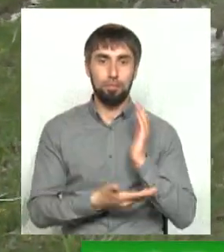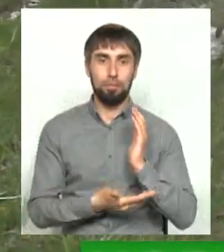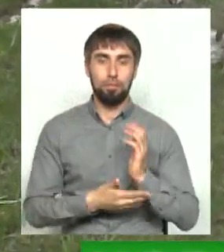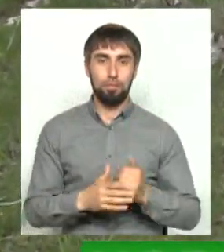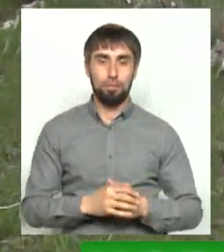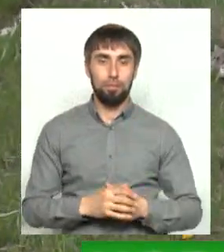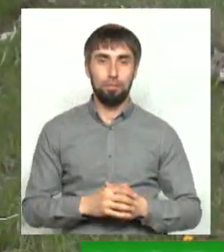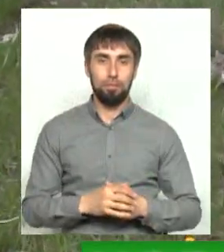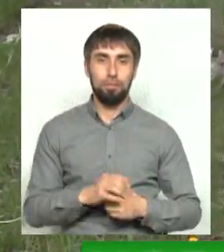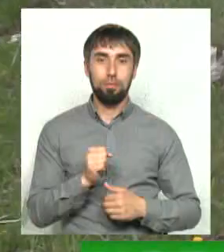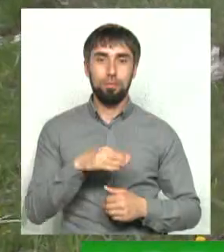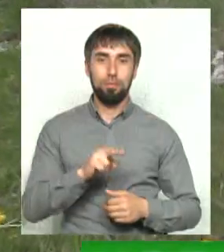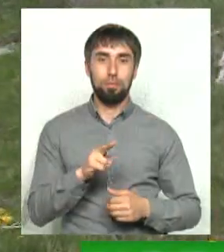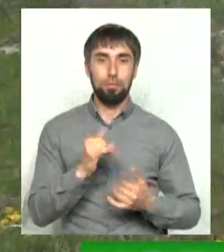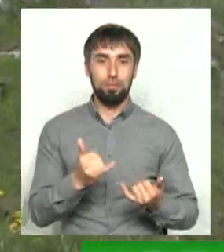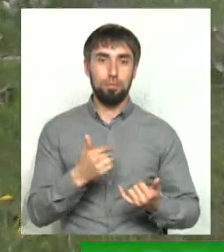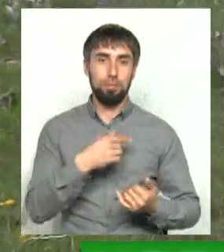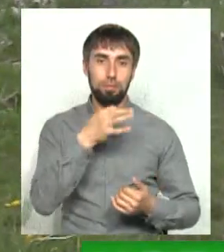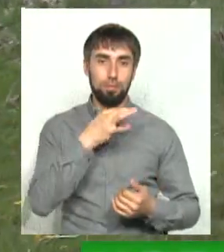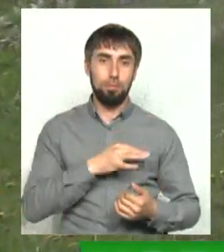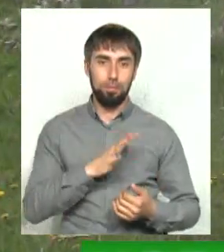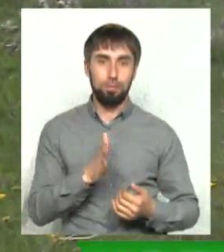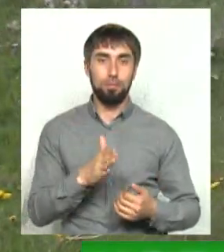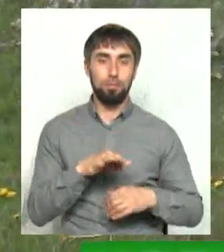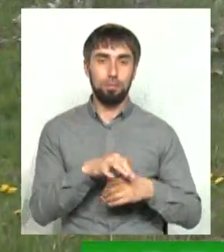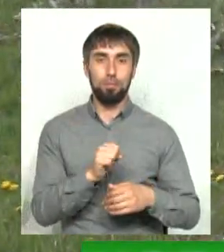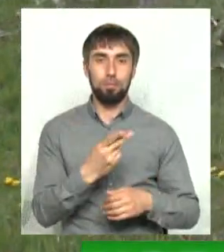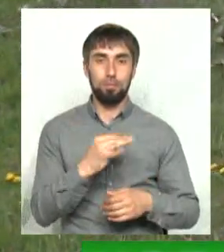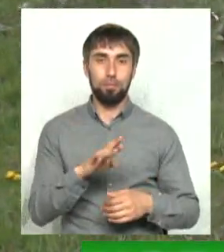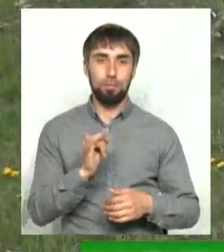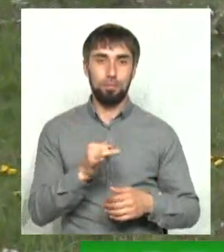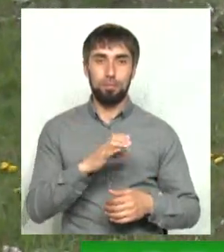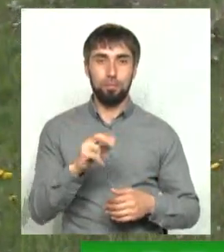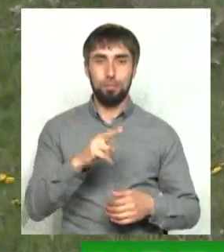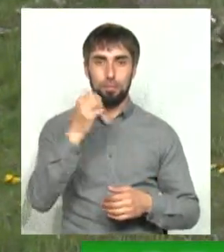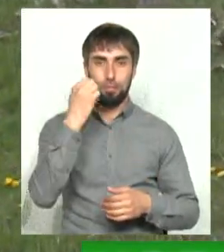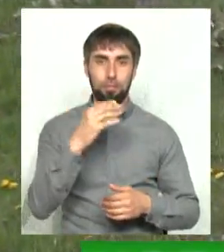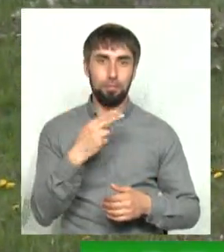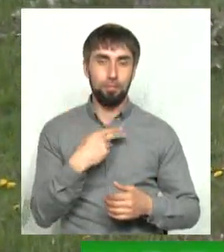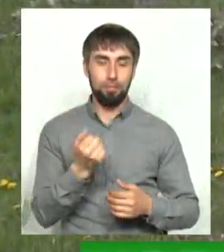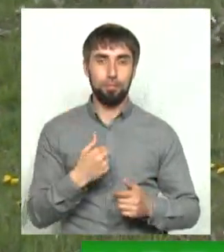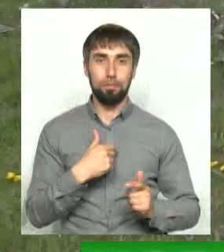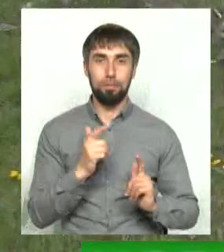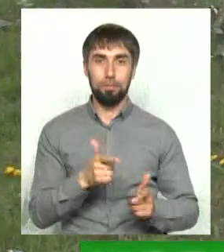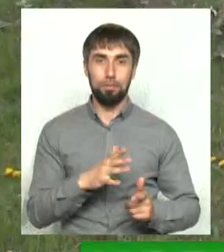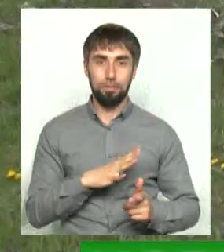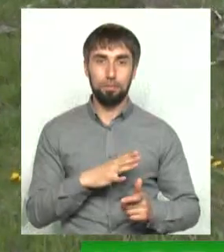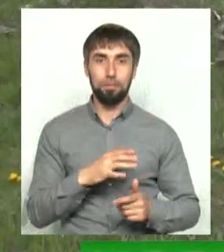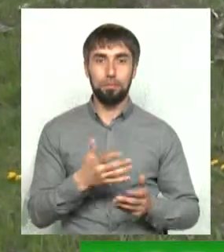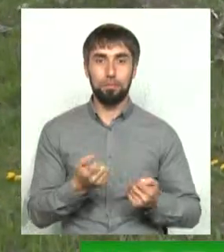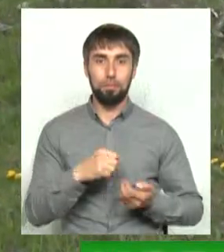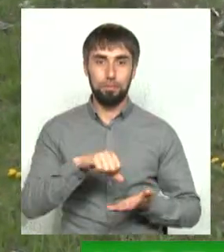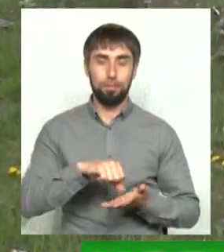дерево. А так сегодня нам сказали, что будет проходить акция «Сад памяти». Конечно же, я согласилась